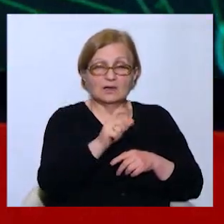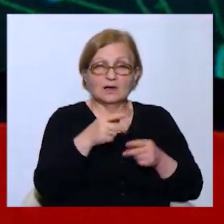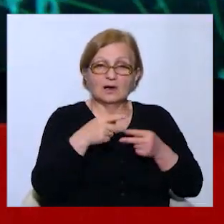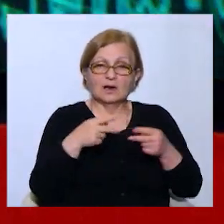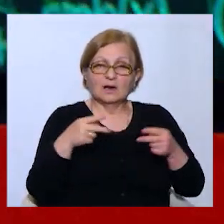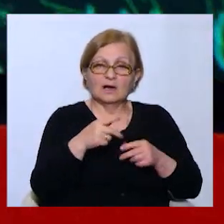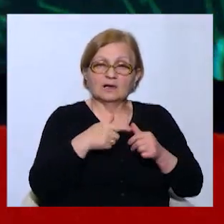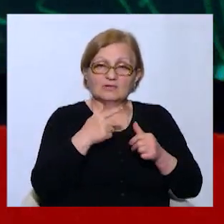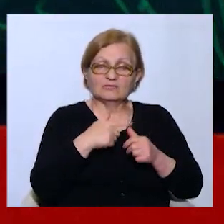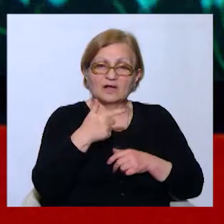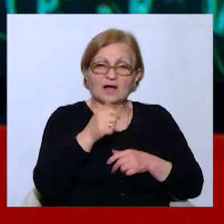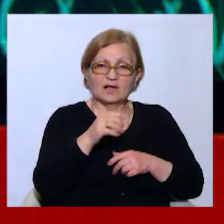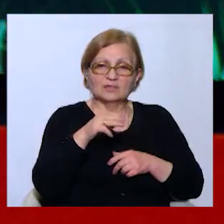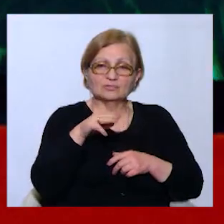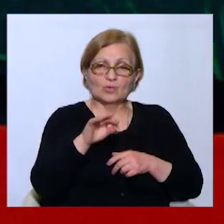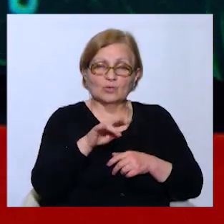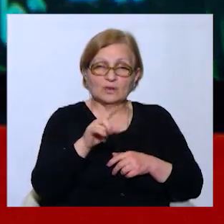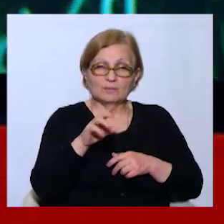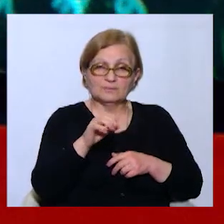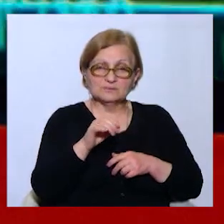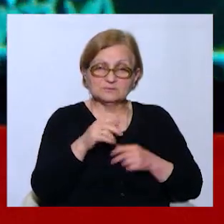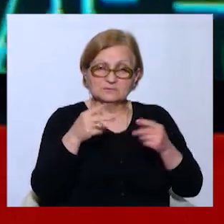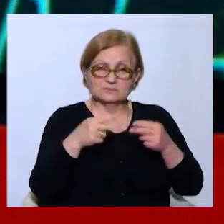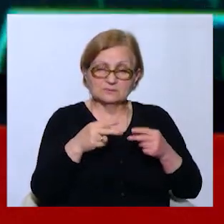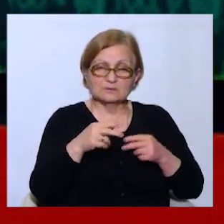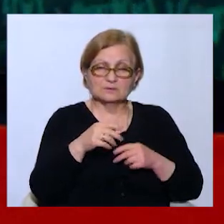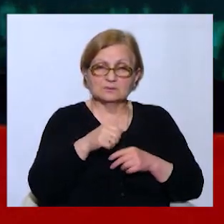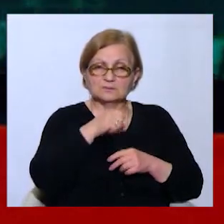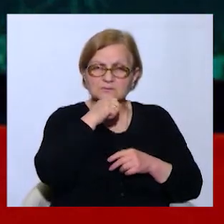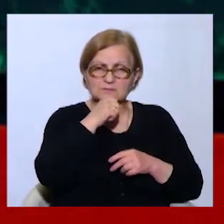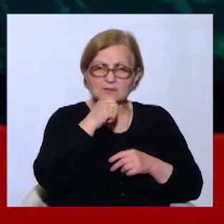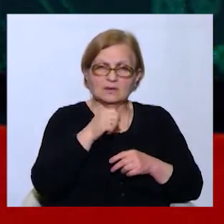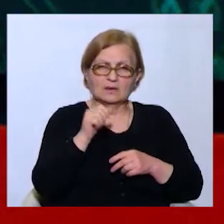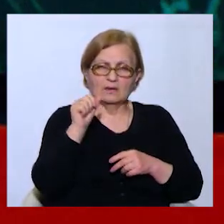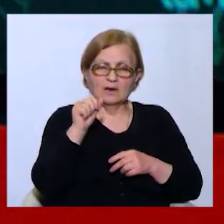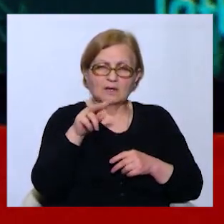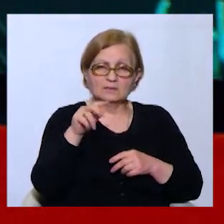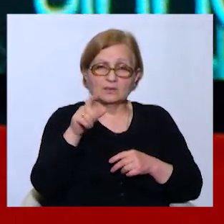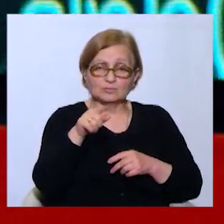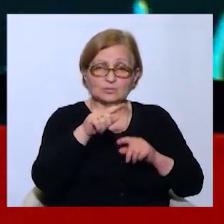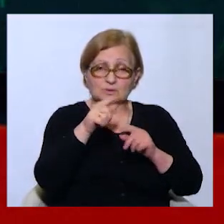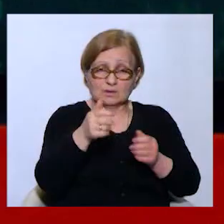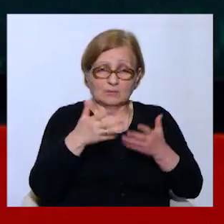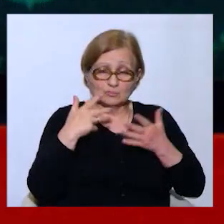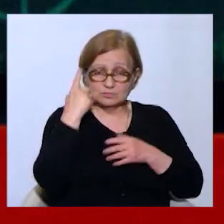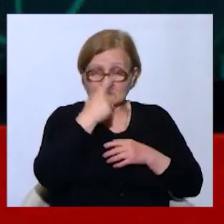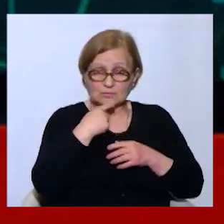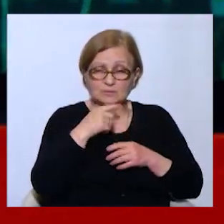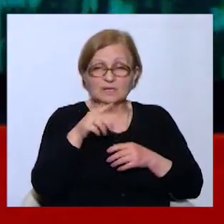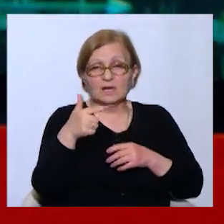განტოლების მეშვეობით. აი, ხშირად პირადად ჩემს მოსწავლეებსაც ხანდახან მაღალ კლასებში წერევათ ალგებრულ გამოსახულებასა და განტოლებას